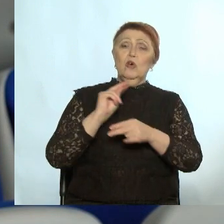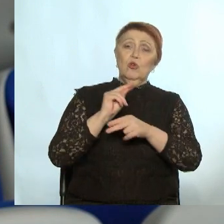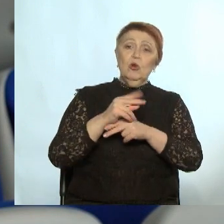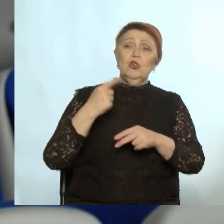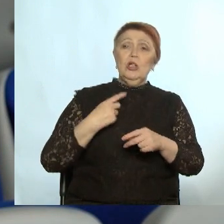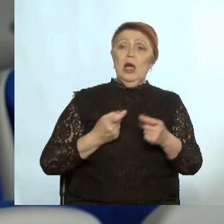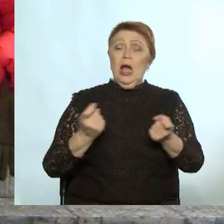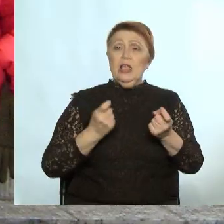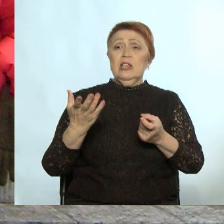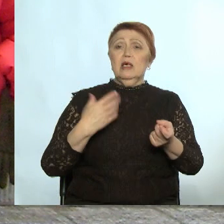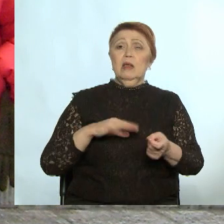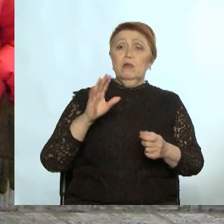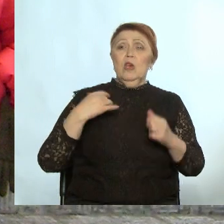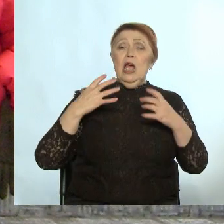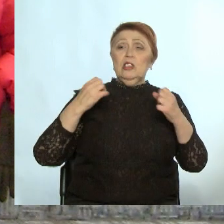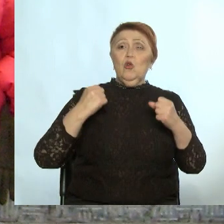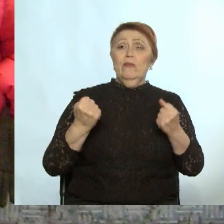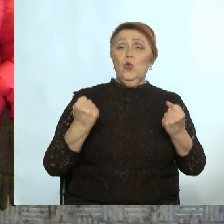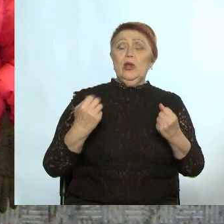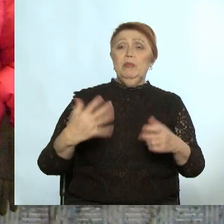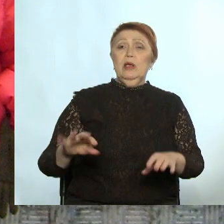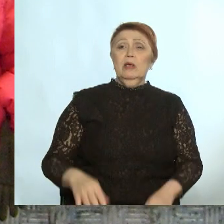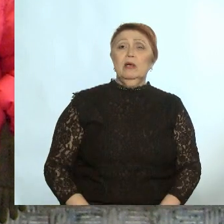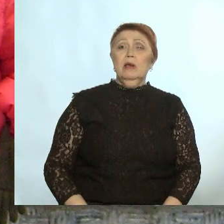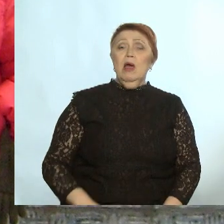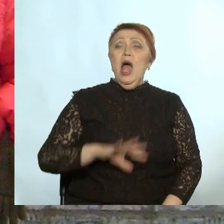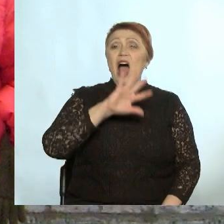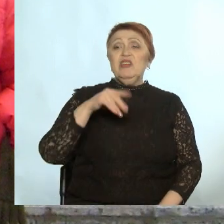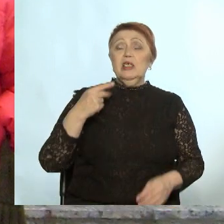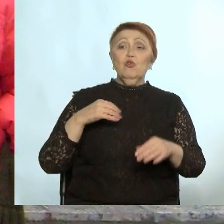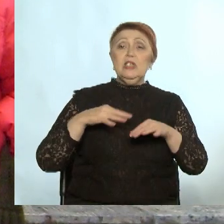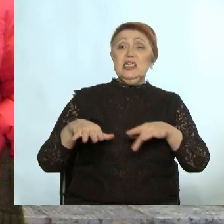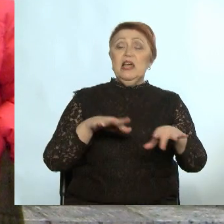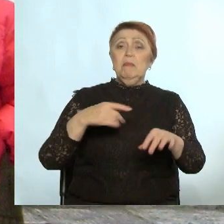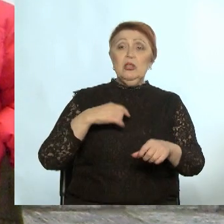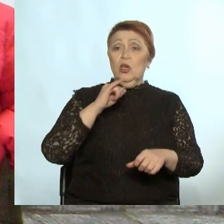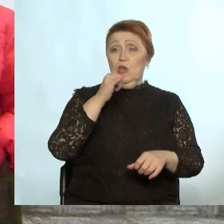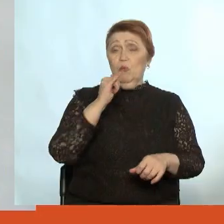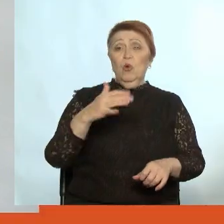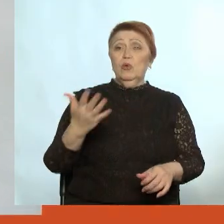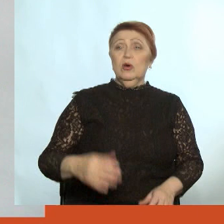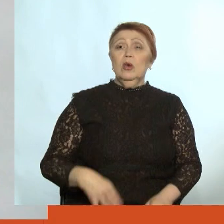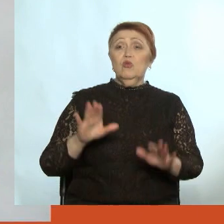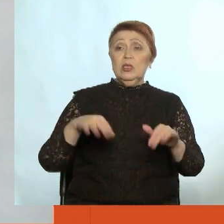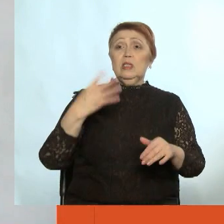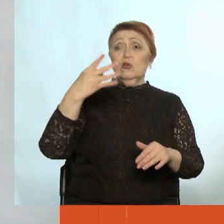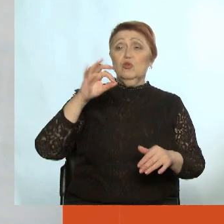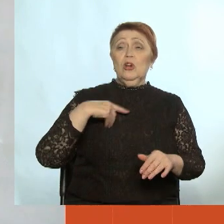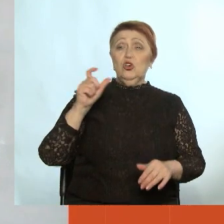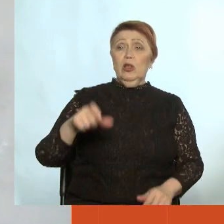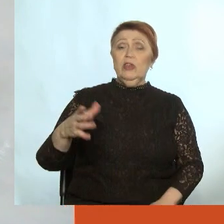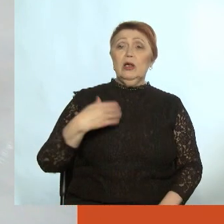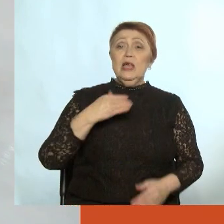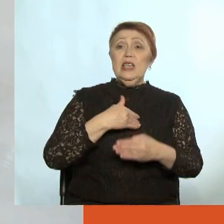здоровье детям. Ну, не все расположены играть в хоккей, заниматься хоккеем. И сократилось, 40 человек осталось. Вот. Из этих 40,